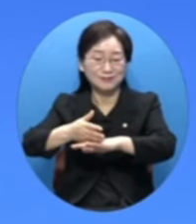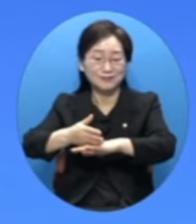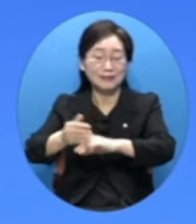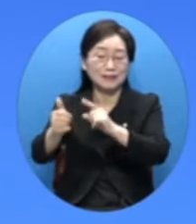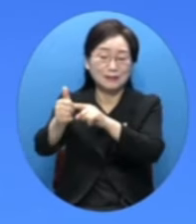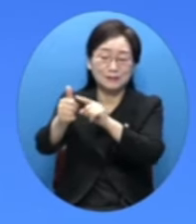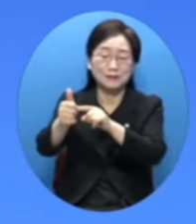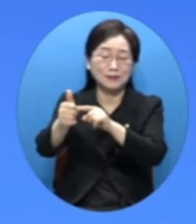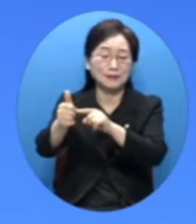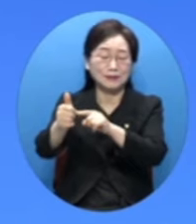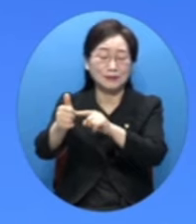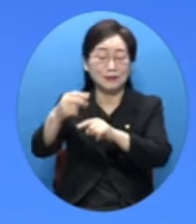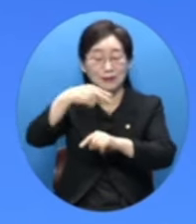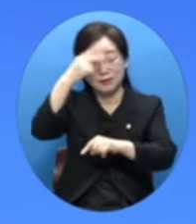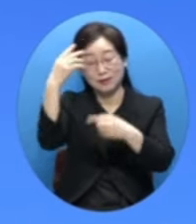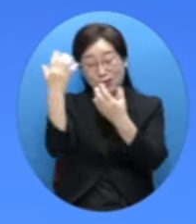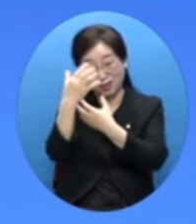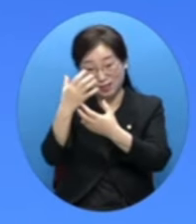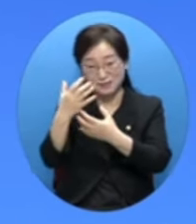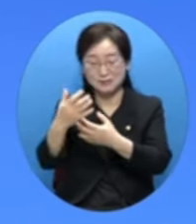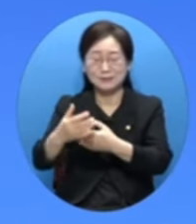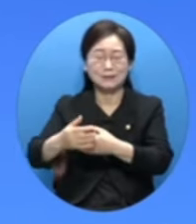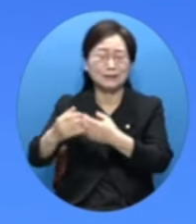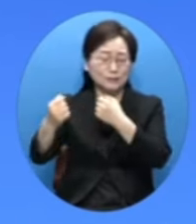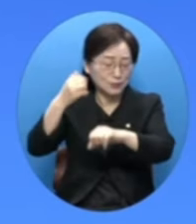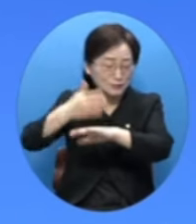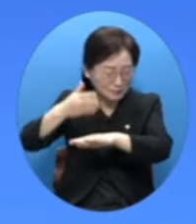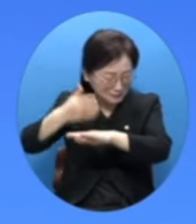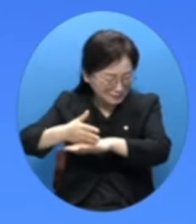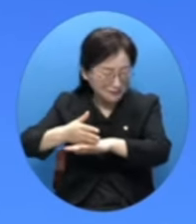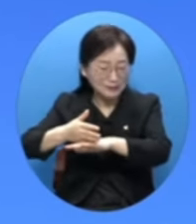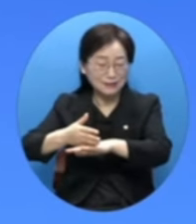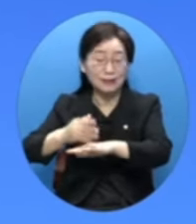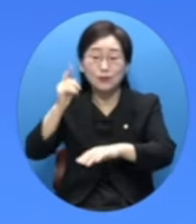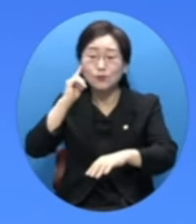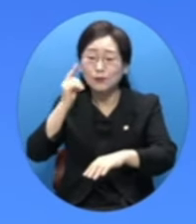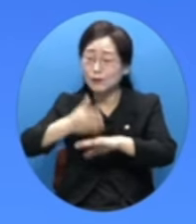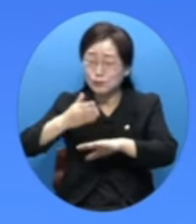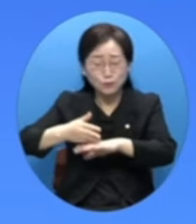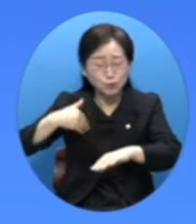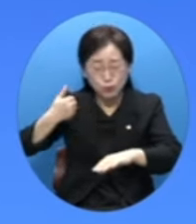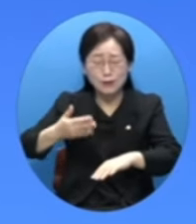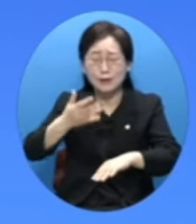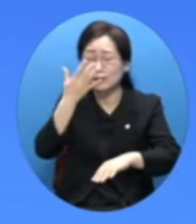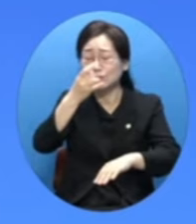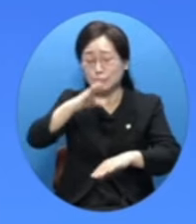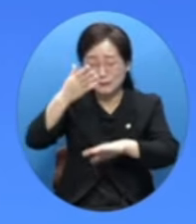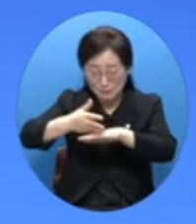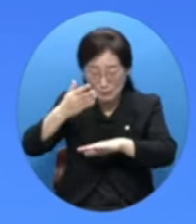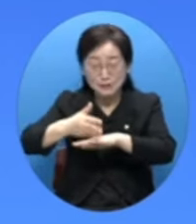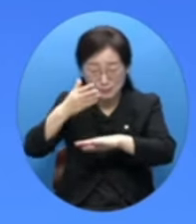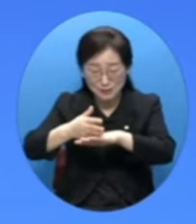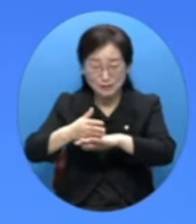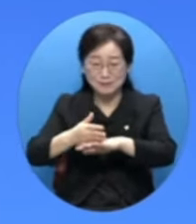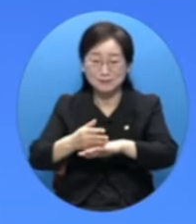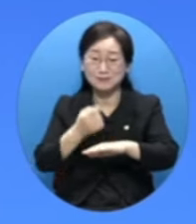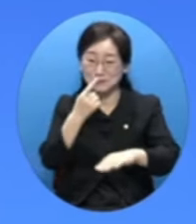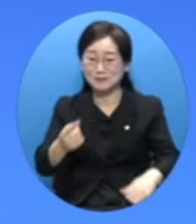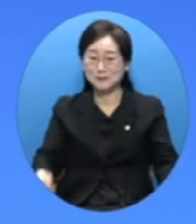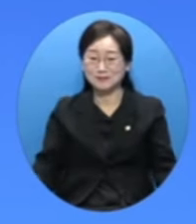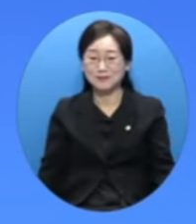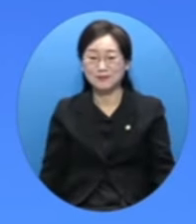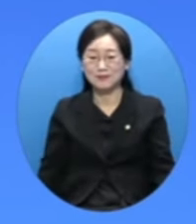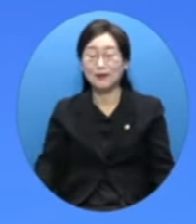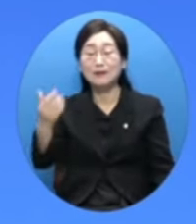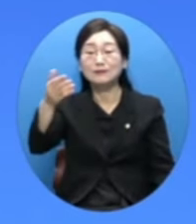남편이 알코올 중독인데도 그래도 감사합니다. 감사합니다. 왜 감사해야 되는지 모르지만 그래도 감사합니다. 감사합니다. 아